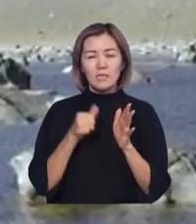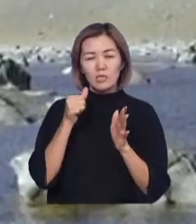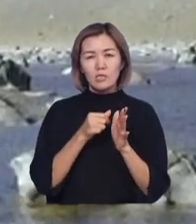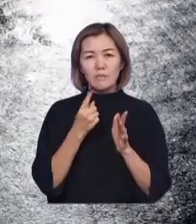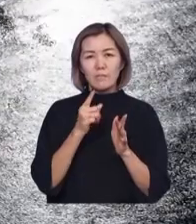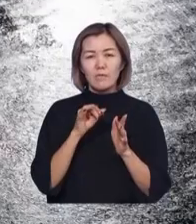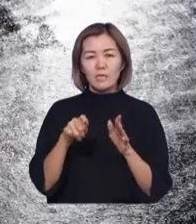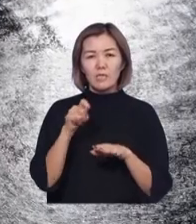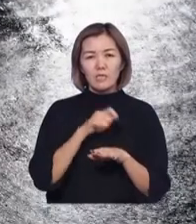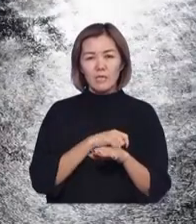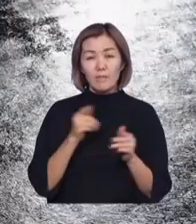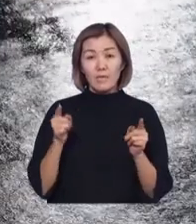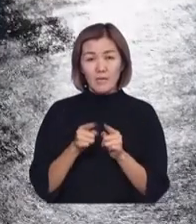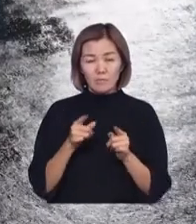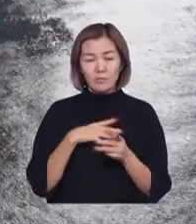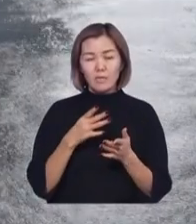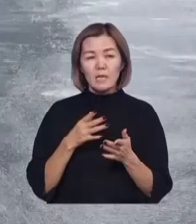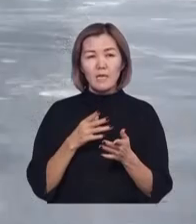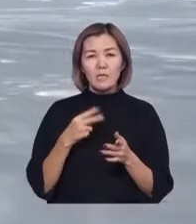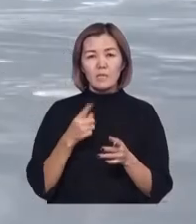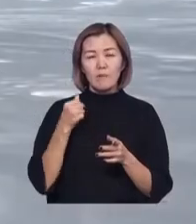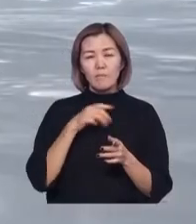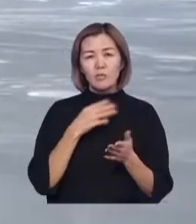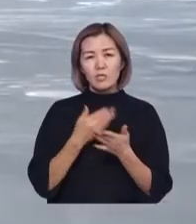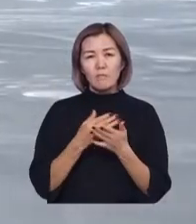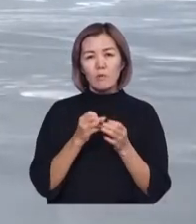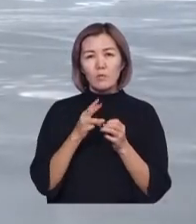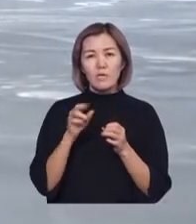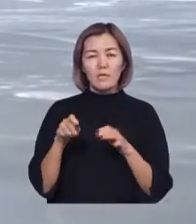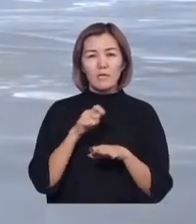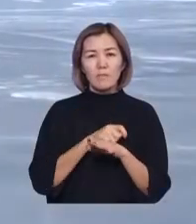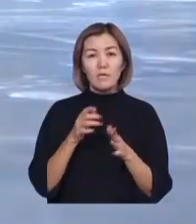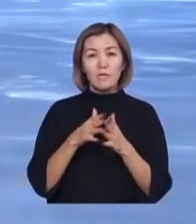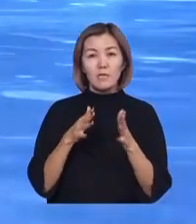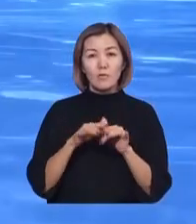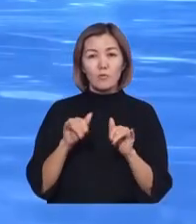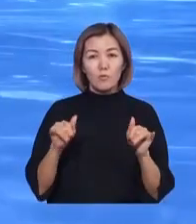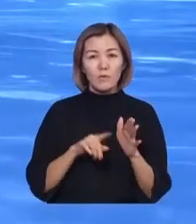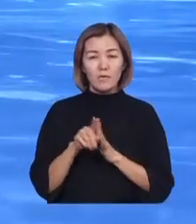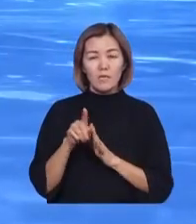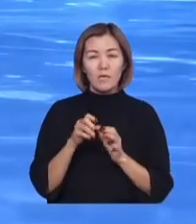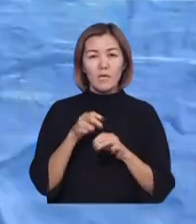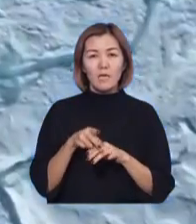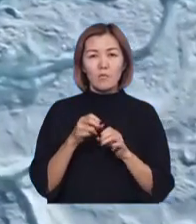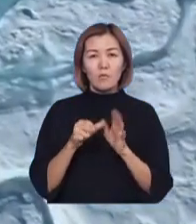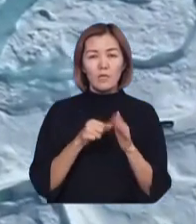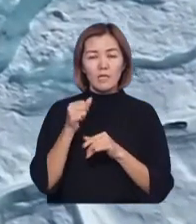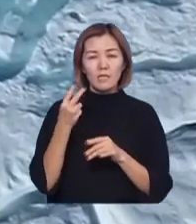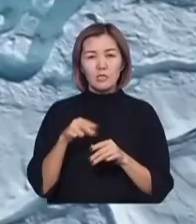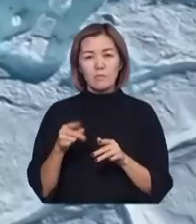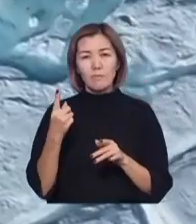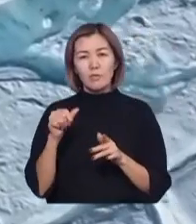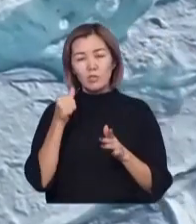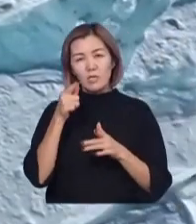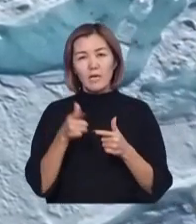шаршы километрден аз болса, 2021 жылы шамамен 12 шаршы километрге жеткен анықталды. 2016 жылдан